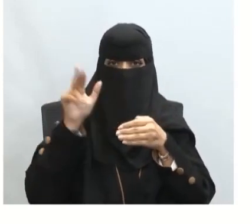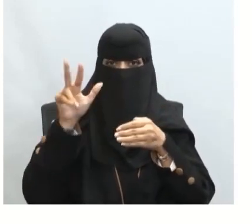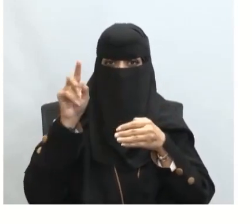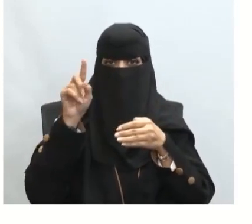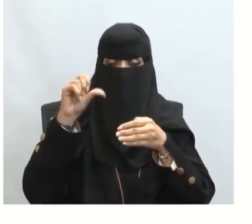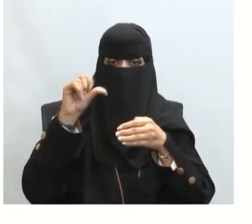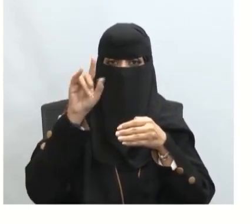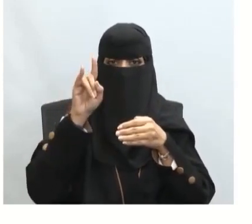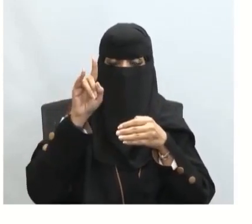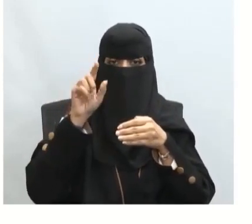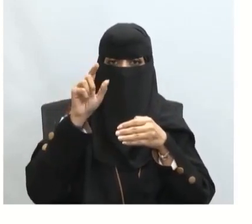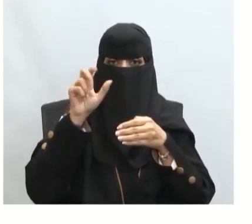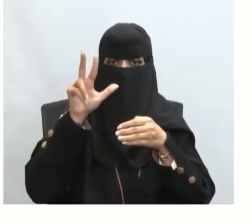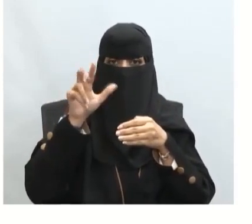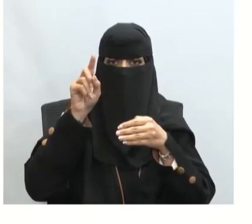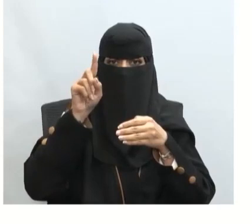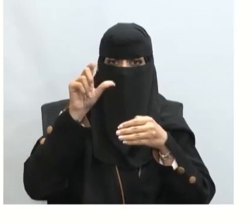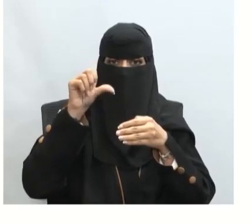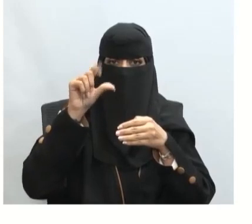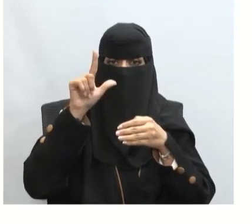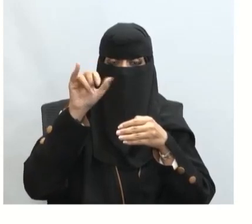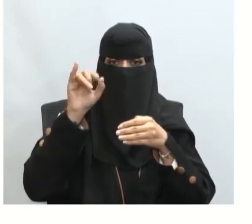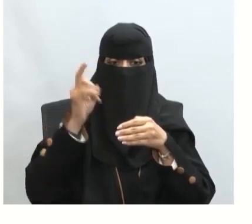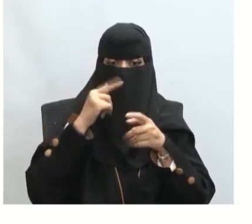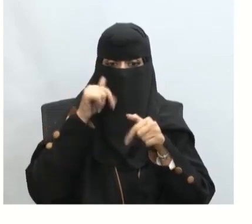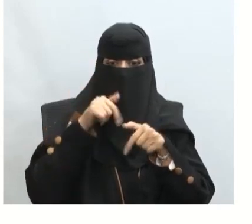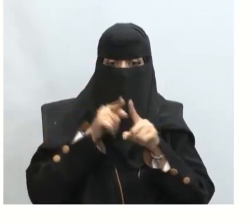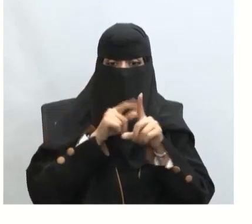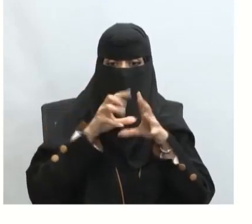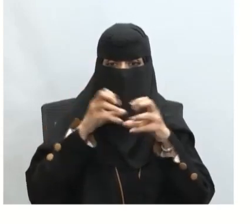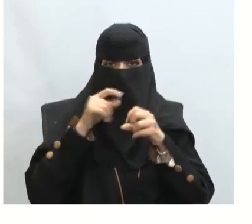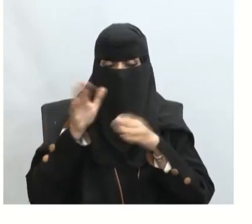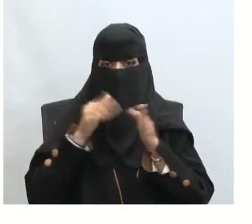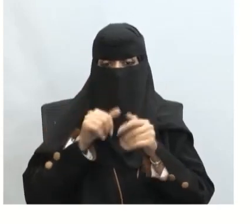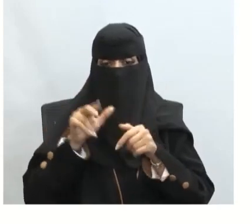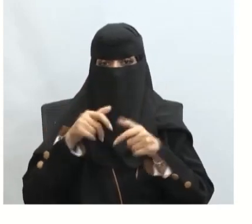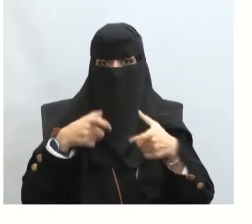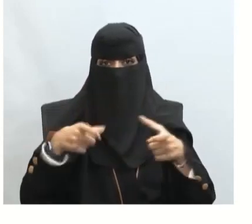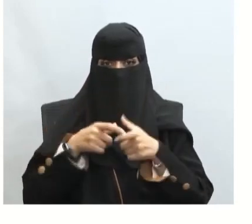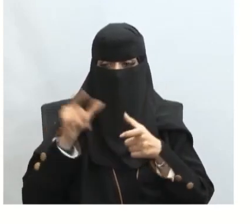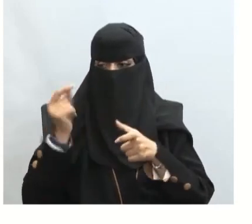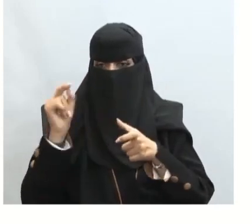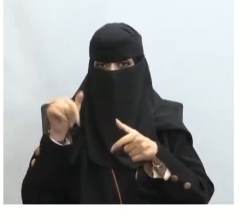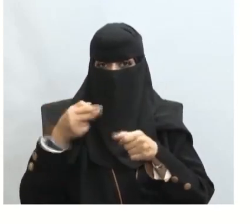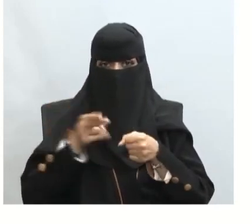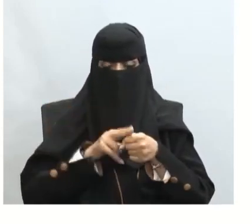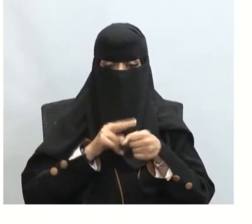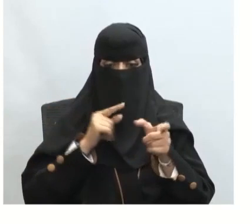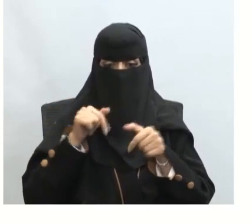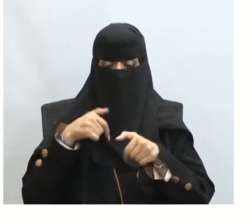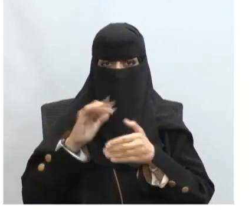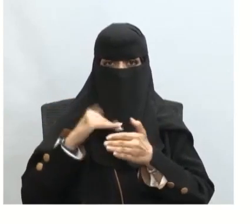البوليمر هو وحده بناء البوليمر تعريف المونمر مجموعه الذرات المتكرره